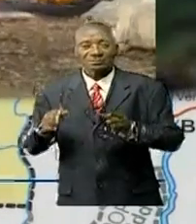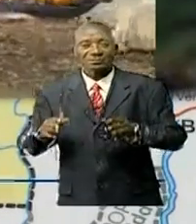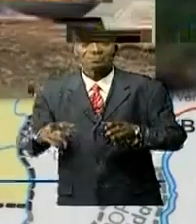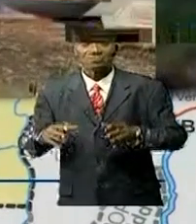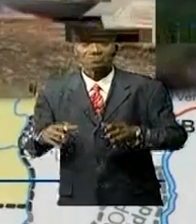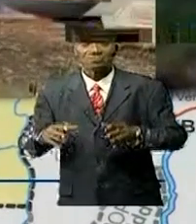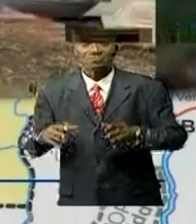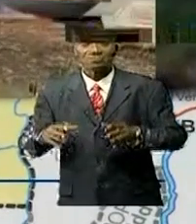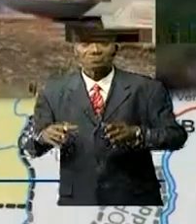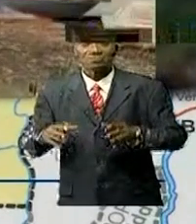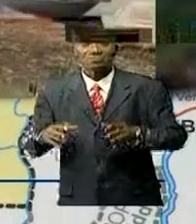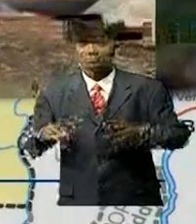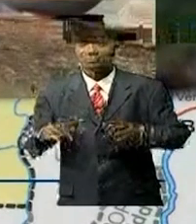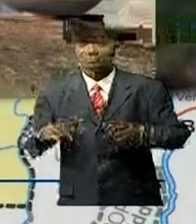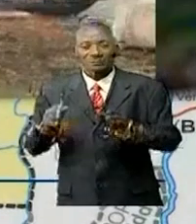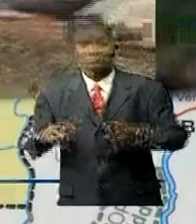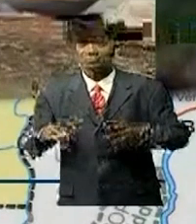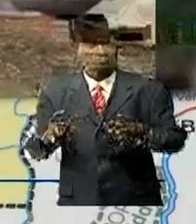baleinières-là.